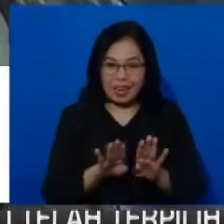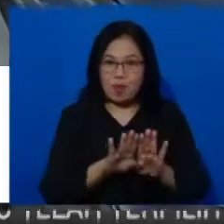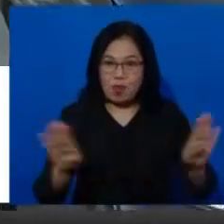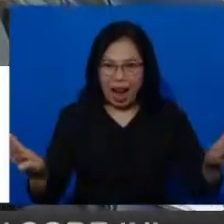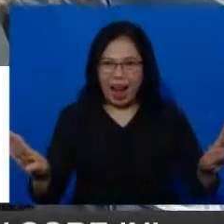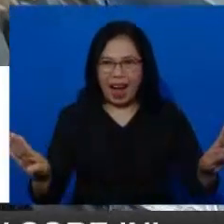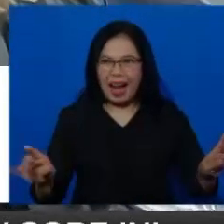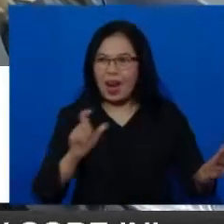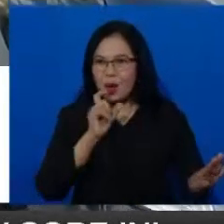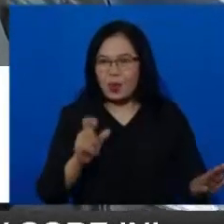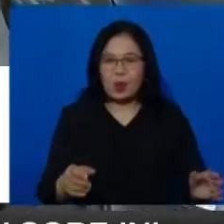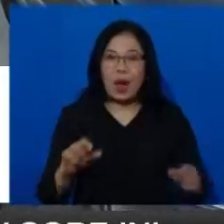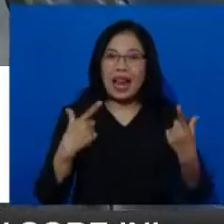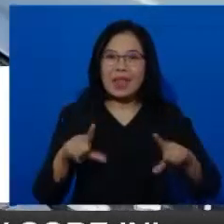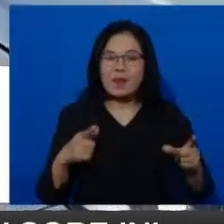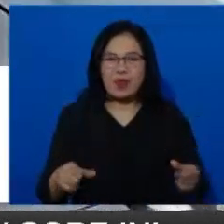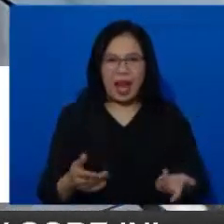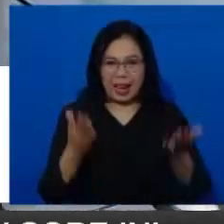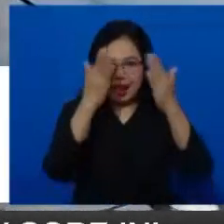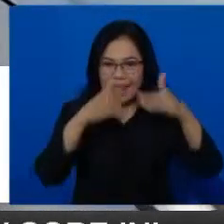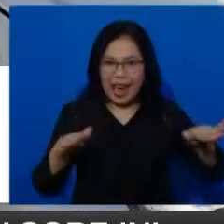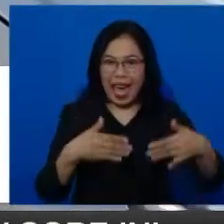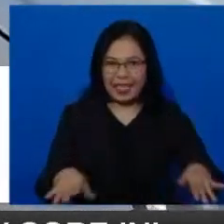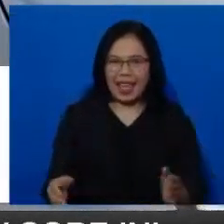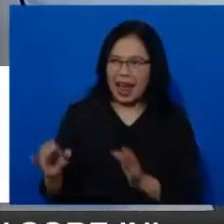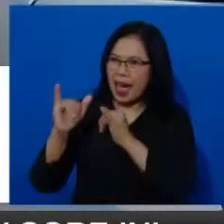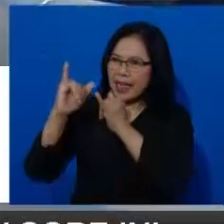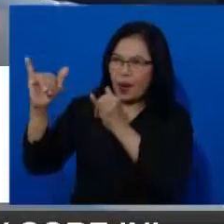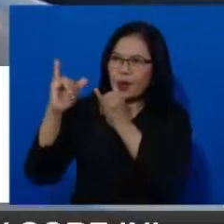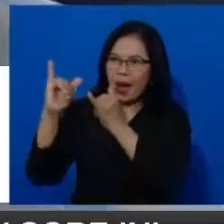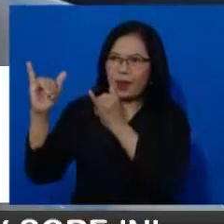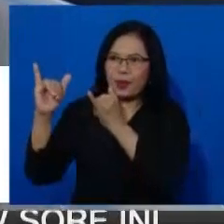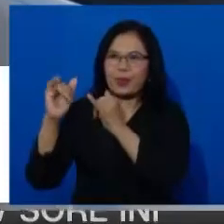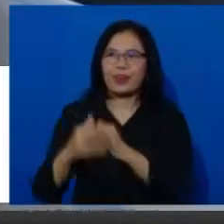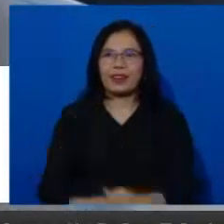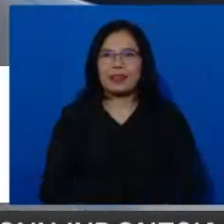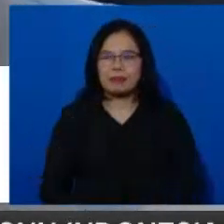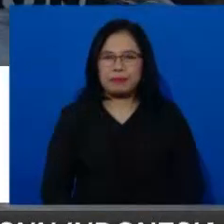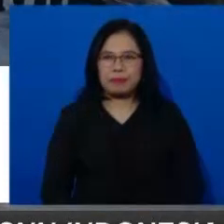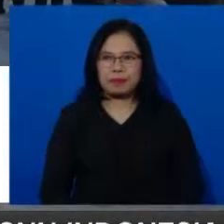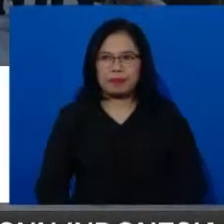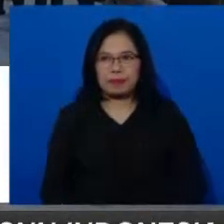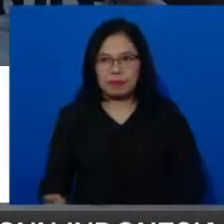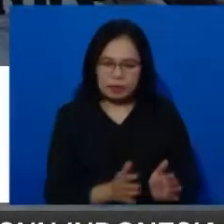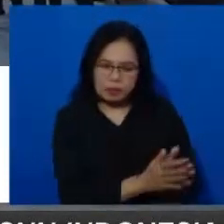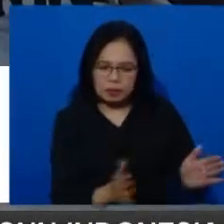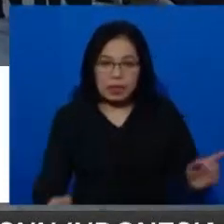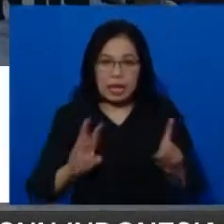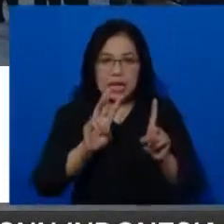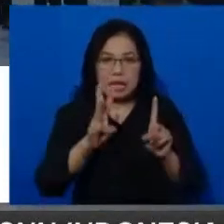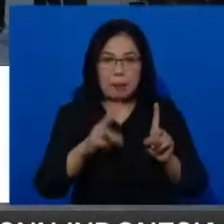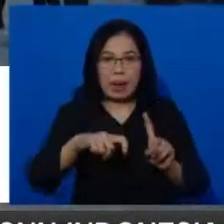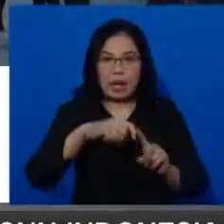dan Tahun Baru 2024. Jalur ini dimulai dari ruas Colomadu hingga Karanganom Klaten sepanjang 13